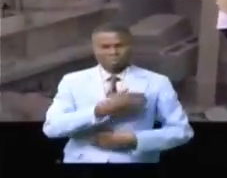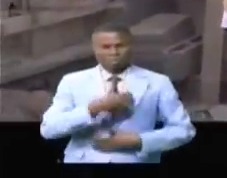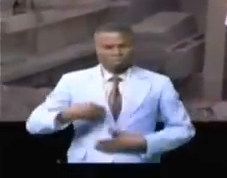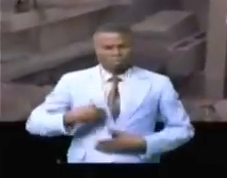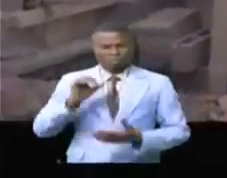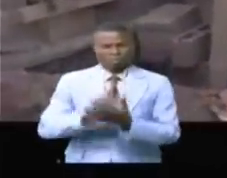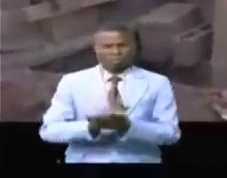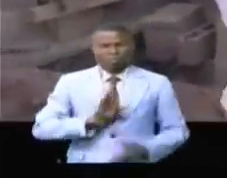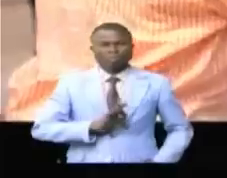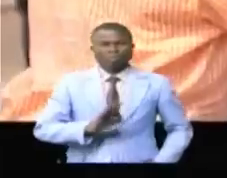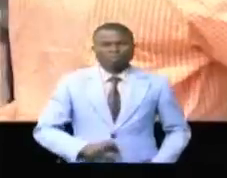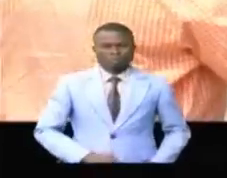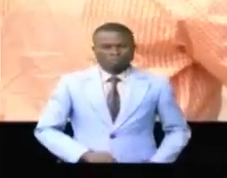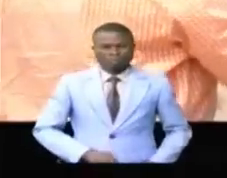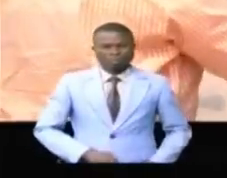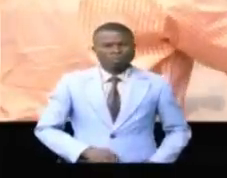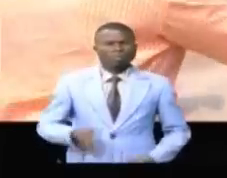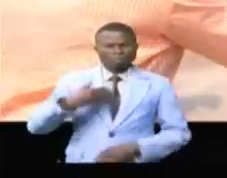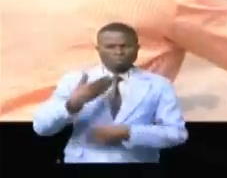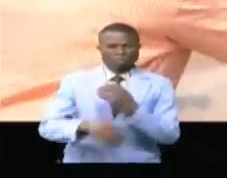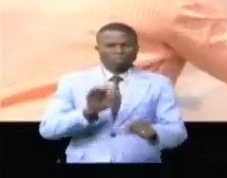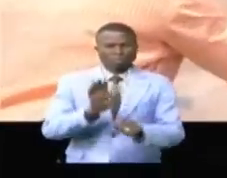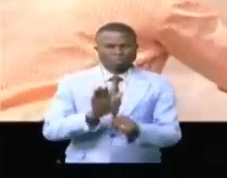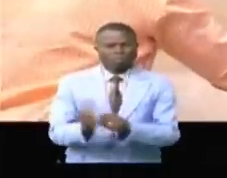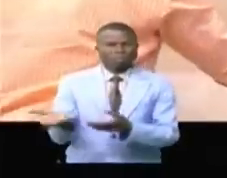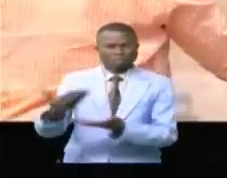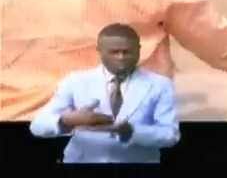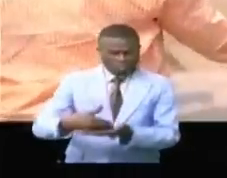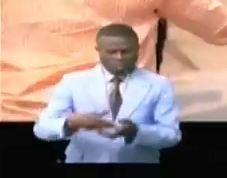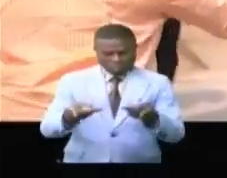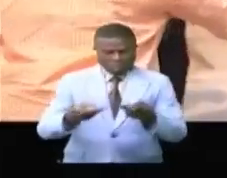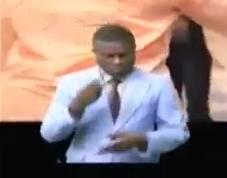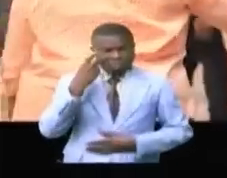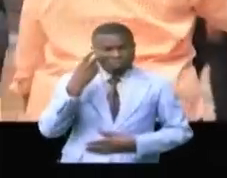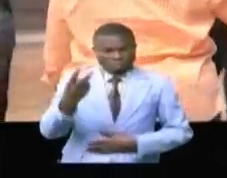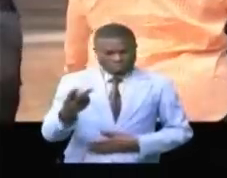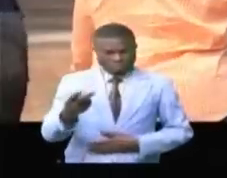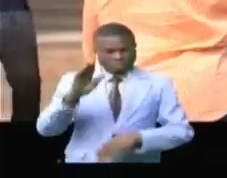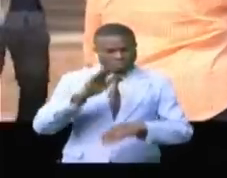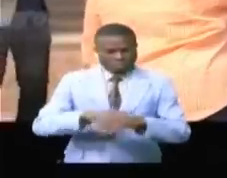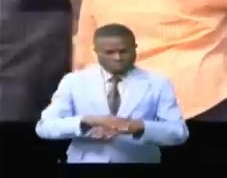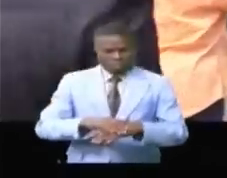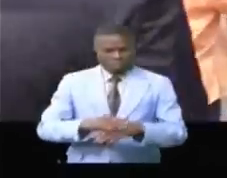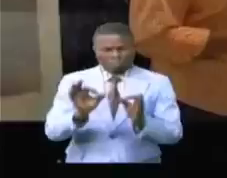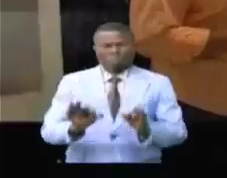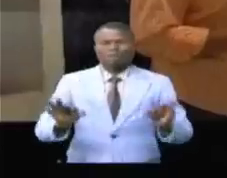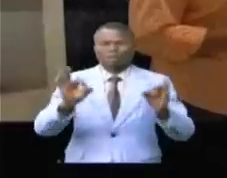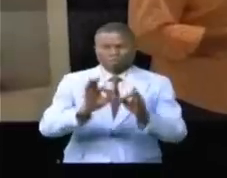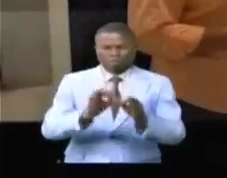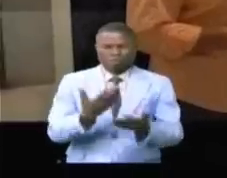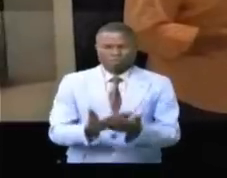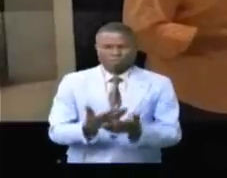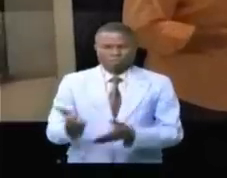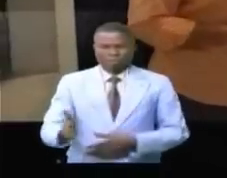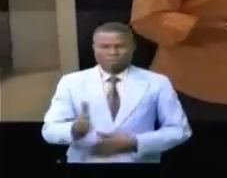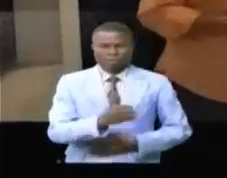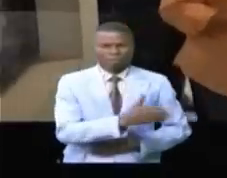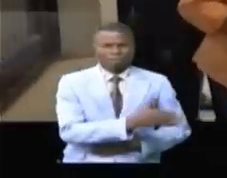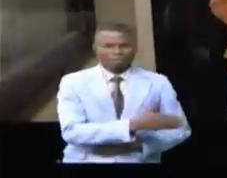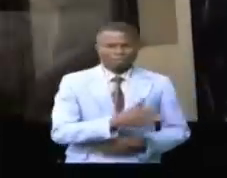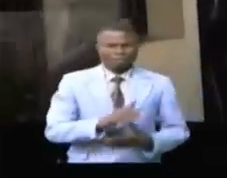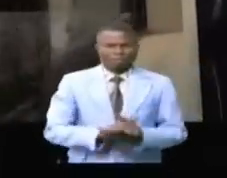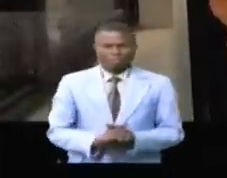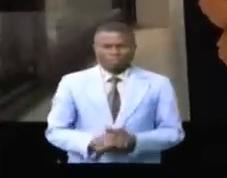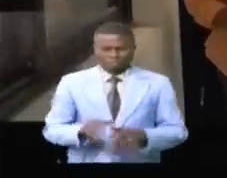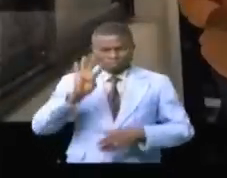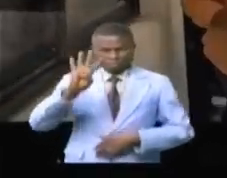dame de la République, multiplie les allers et retours sur les chantiers pour toucher au but le plus tôt possible. Ce